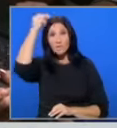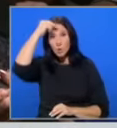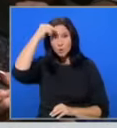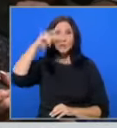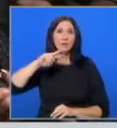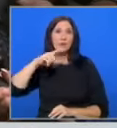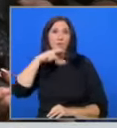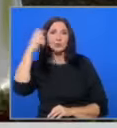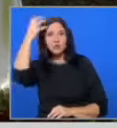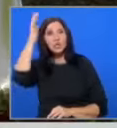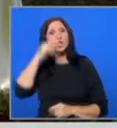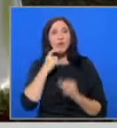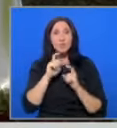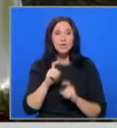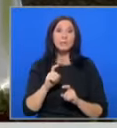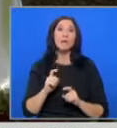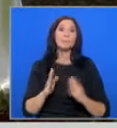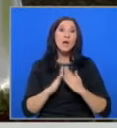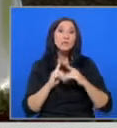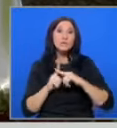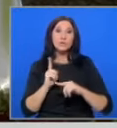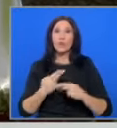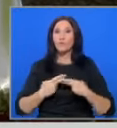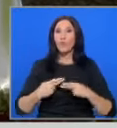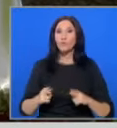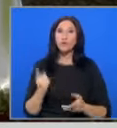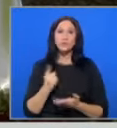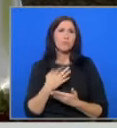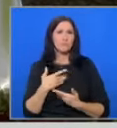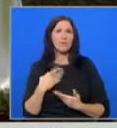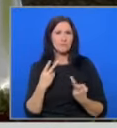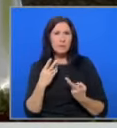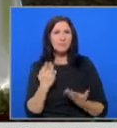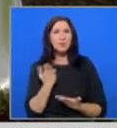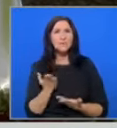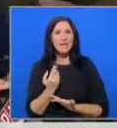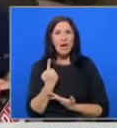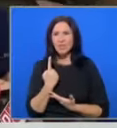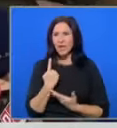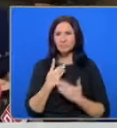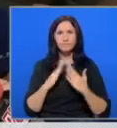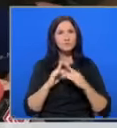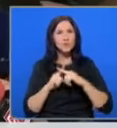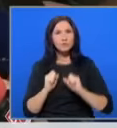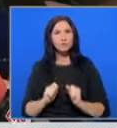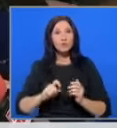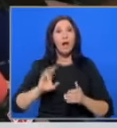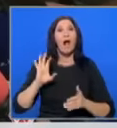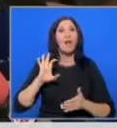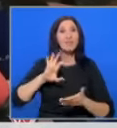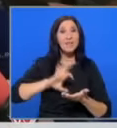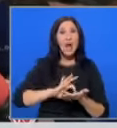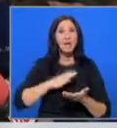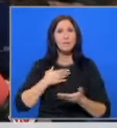и ще коментираме. Църквата трябва да отвори неминуемо. Вие разбирате ли за какво става? Една църква седи с катинари, има държава,